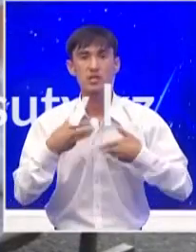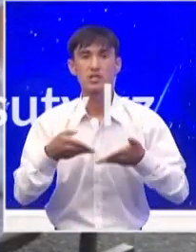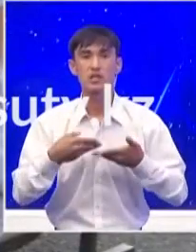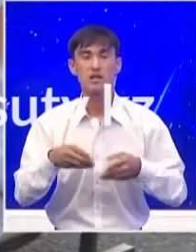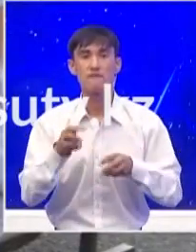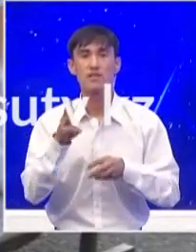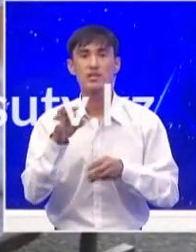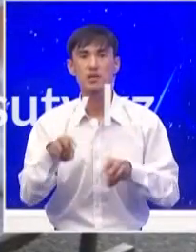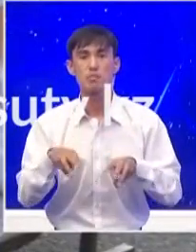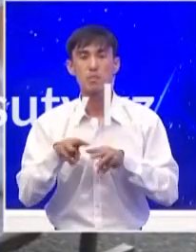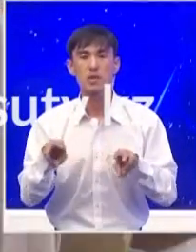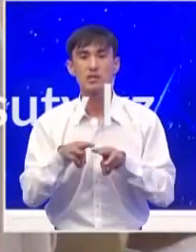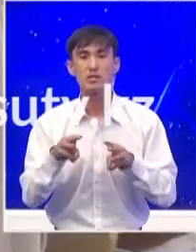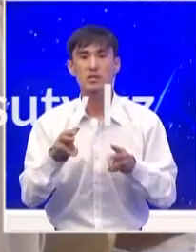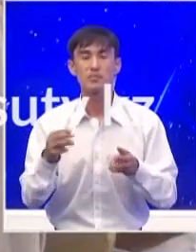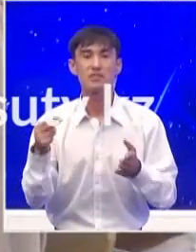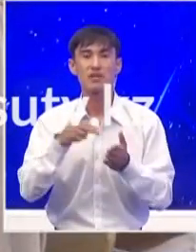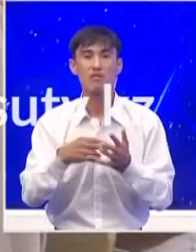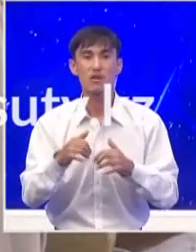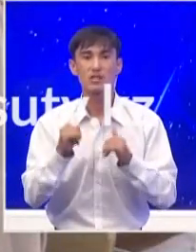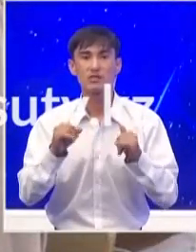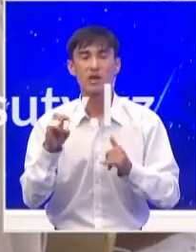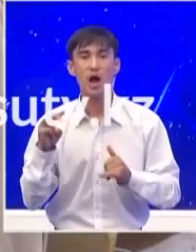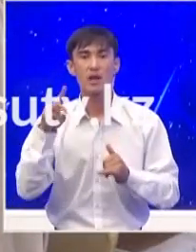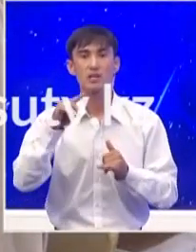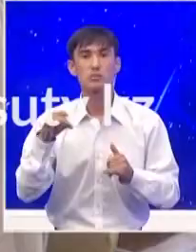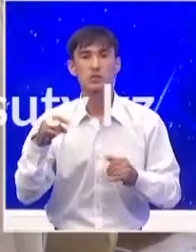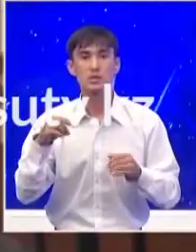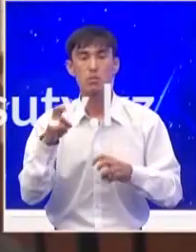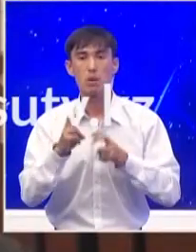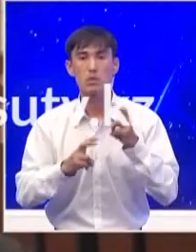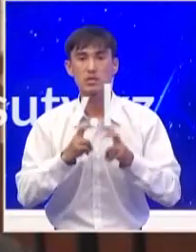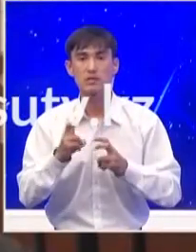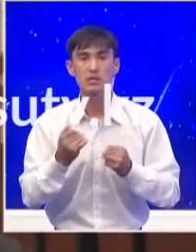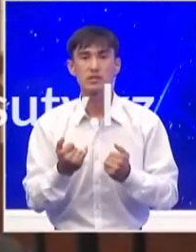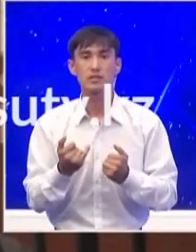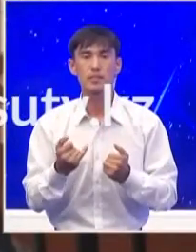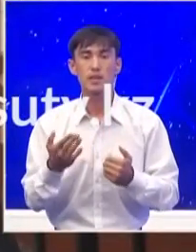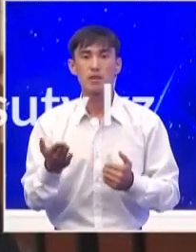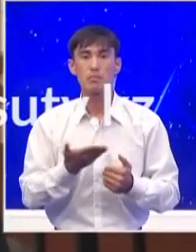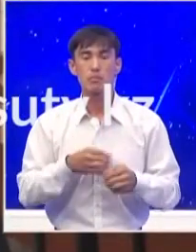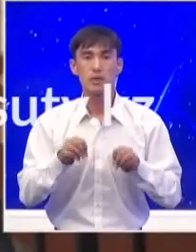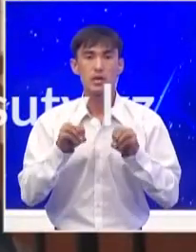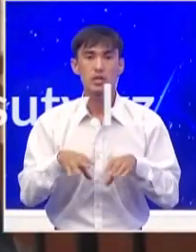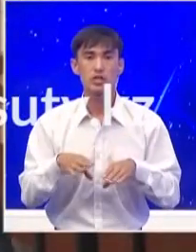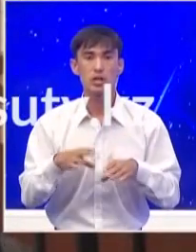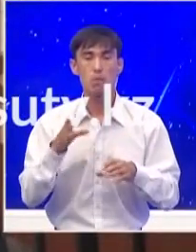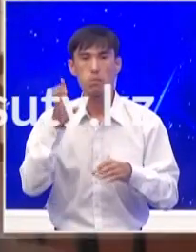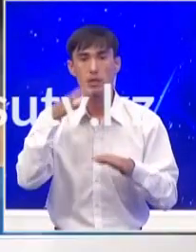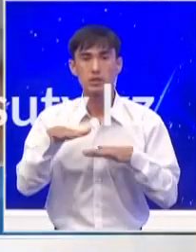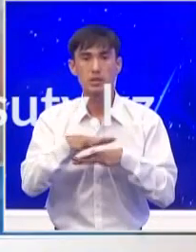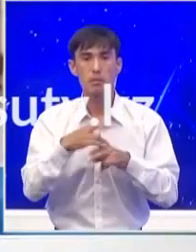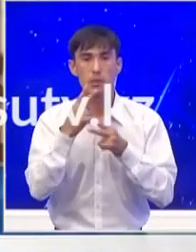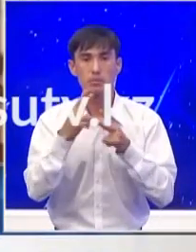вице-министром цифрового развития инноваций и аэрокосмической промышленности мы решили по стране посмотреть